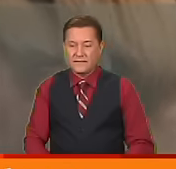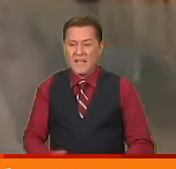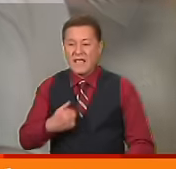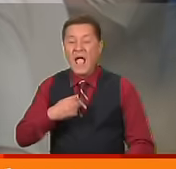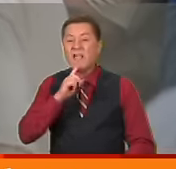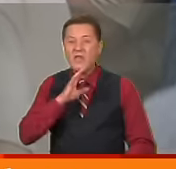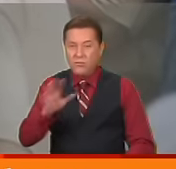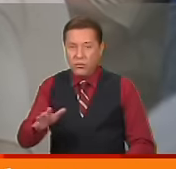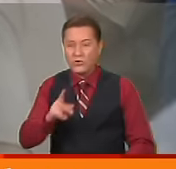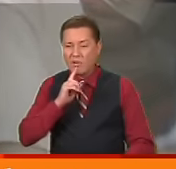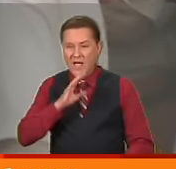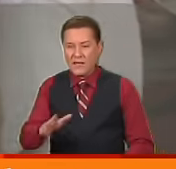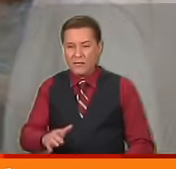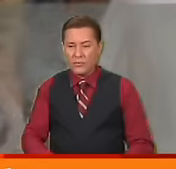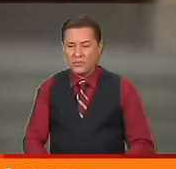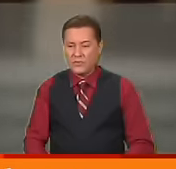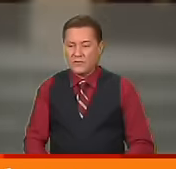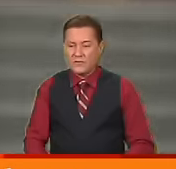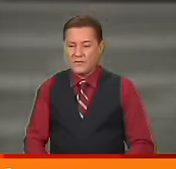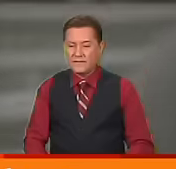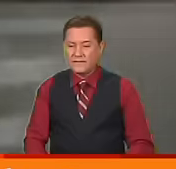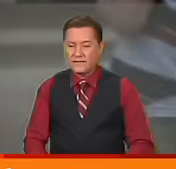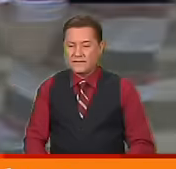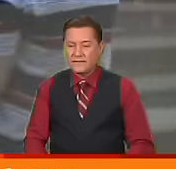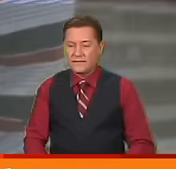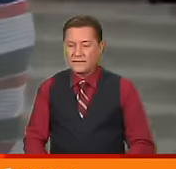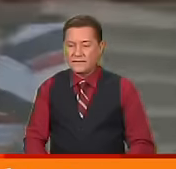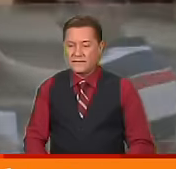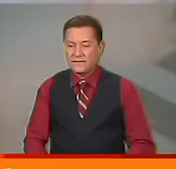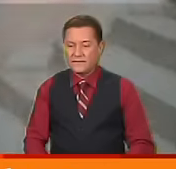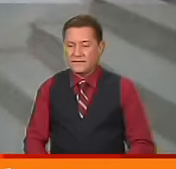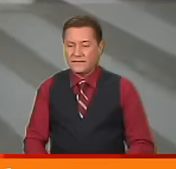Я хочу увидеть. Отойду я. Лена, куди йдемо? Сюди.